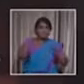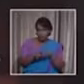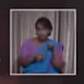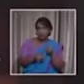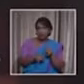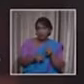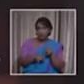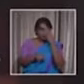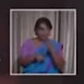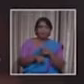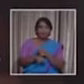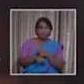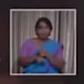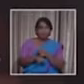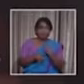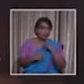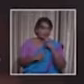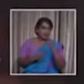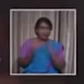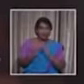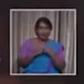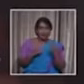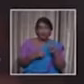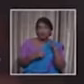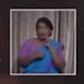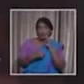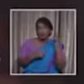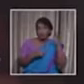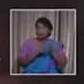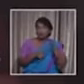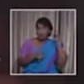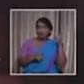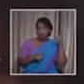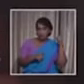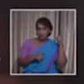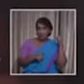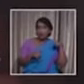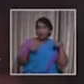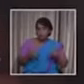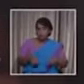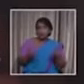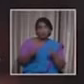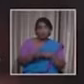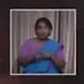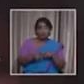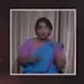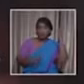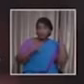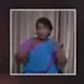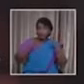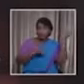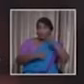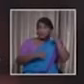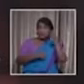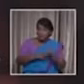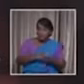දෙනකොට කරුණා කරලා මම කියන්න ඕනේ රනිල් වික්‍රමසිංහ ජනාධිපතිතුමාම දන්නවා අද වගේ දවසක ජාත්‍යන්තරයේ තියෙන